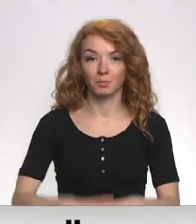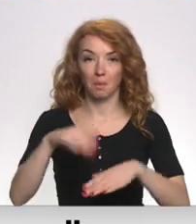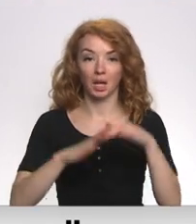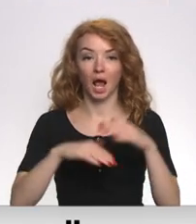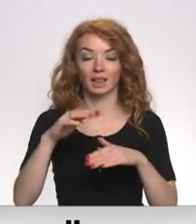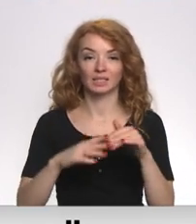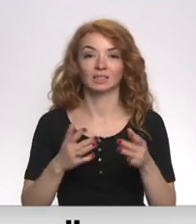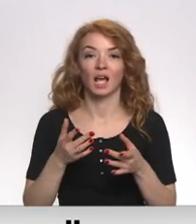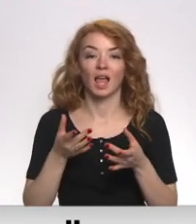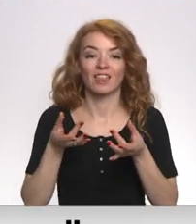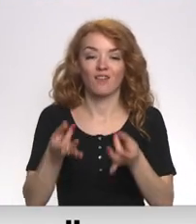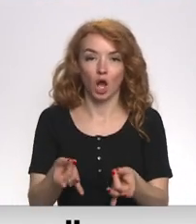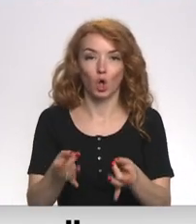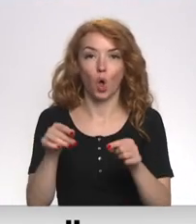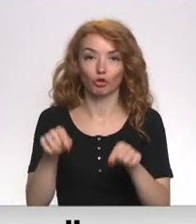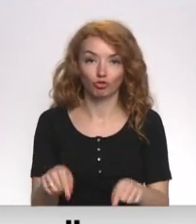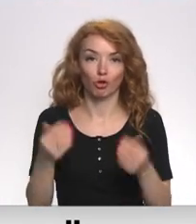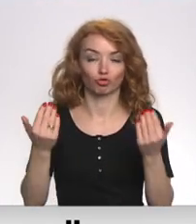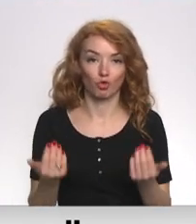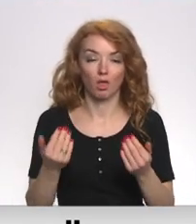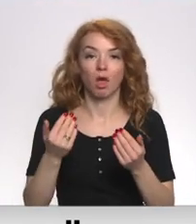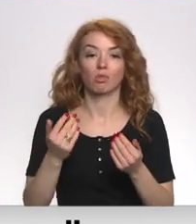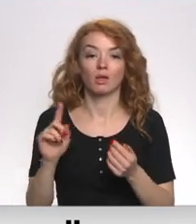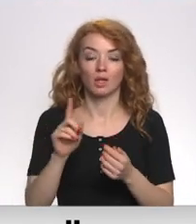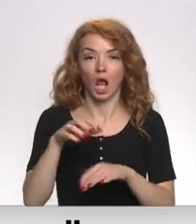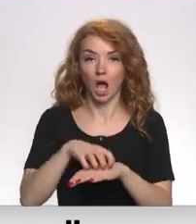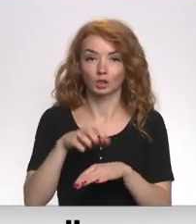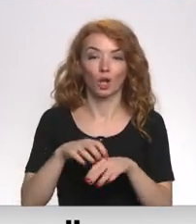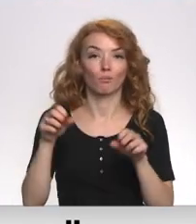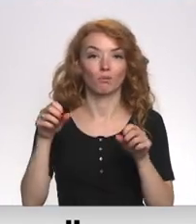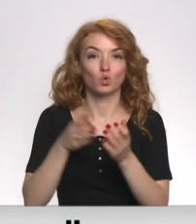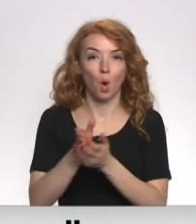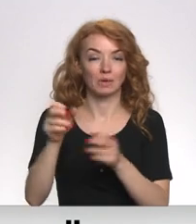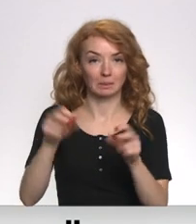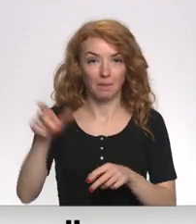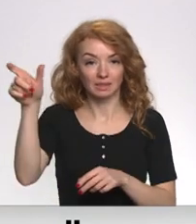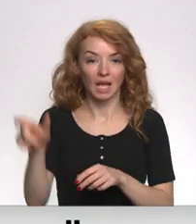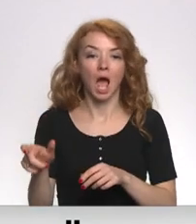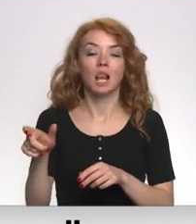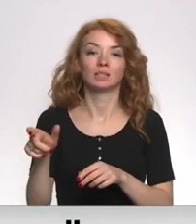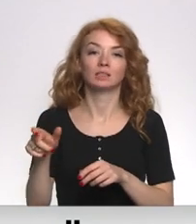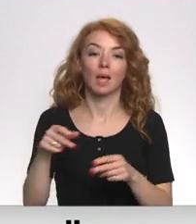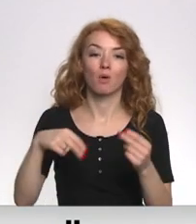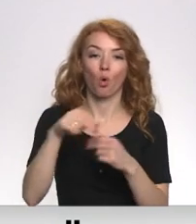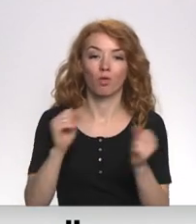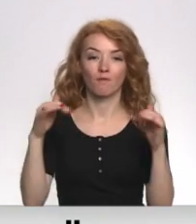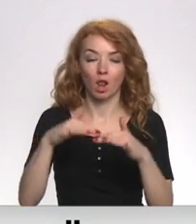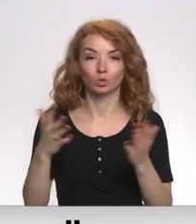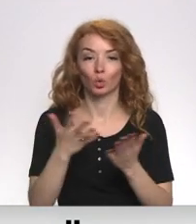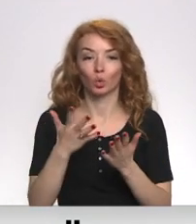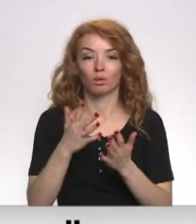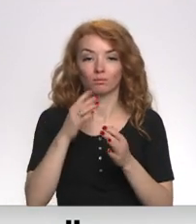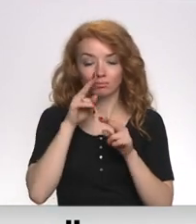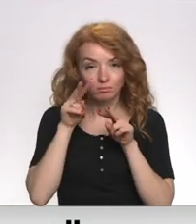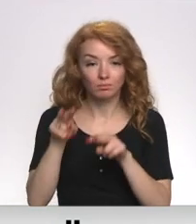Praktiskā infektoloģija šeit un šodien ir ārstiem un jomas speciālistiem domāta konference, kurā īpašu uzmanību velta